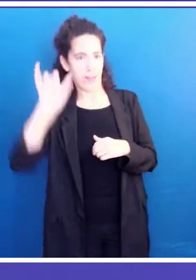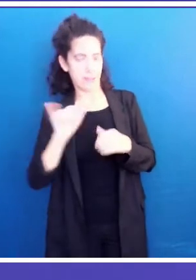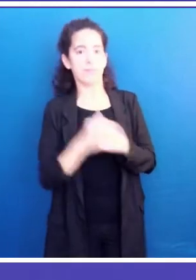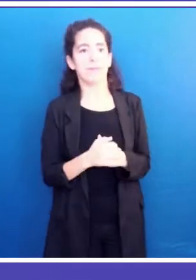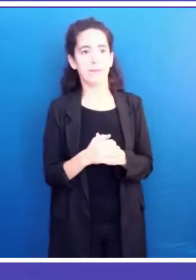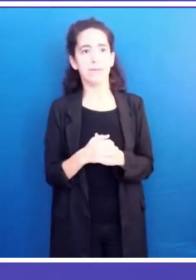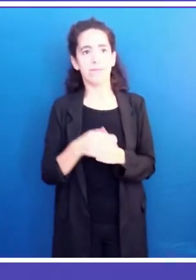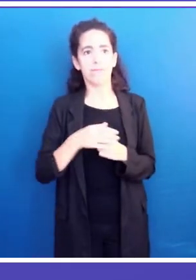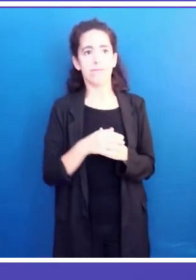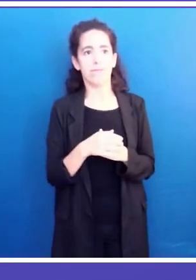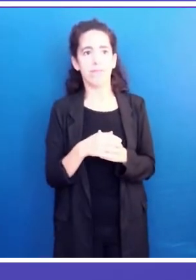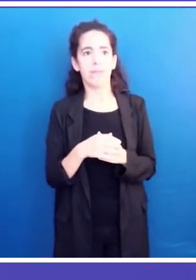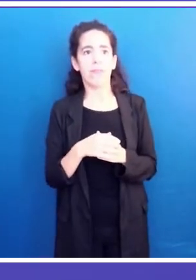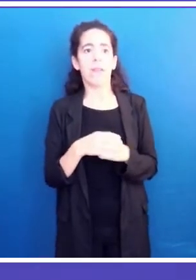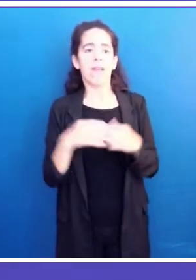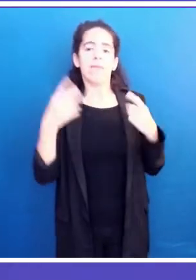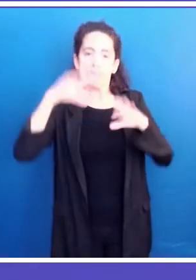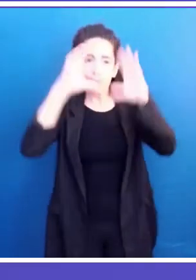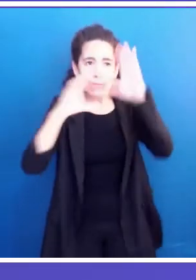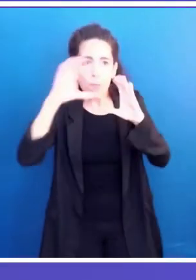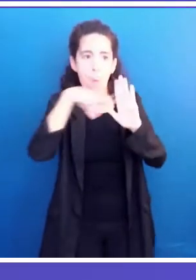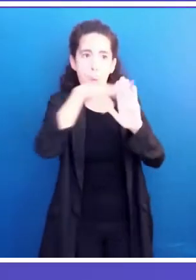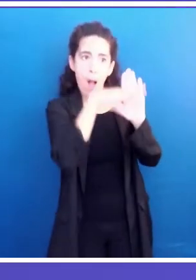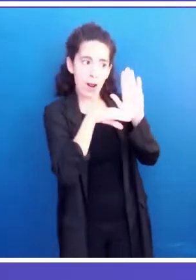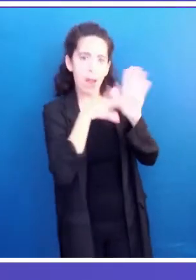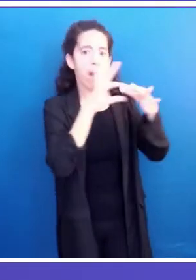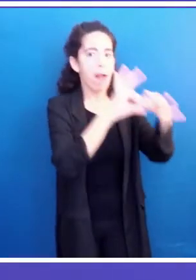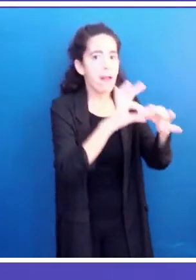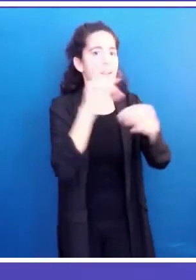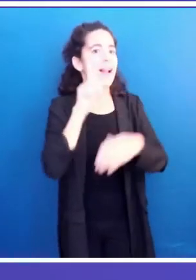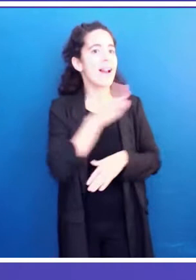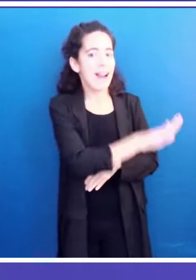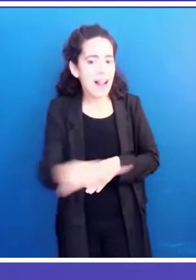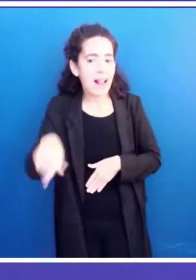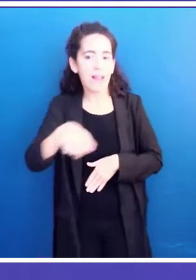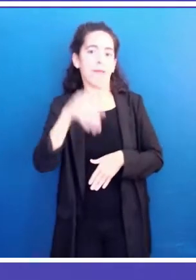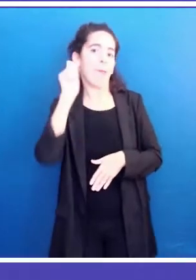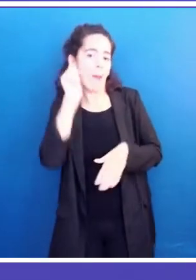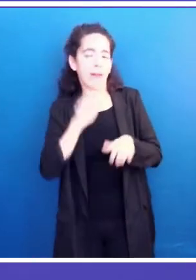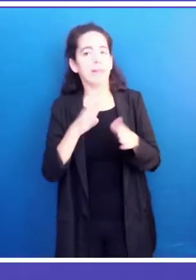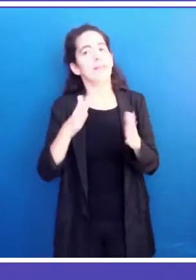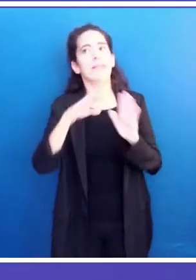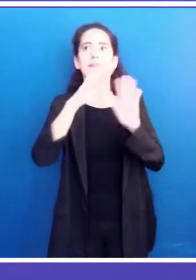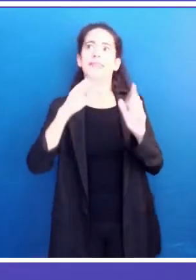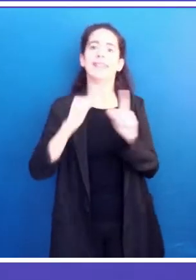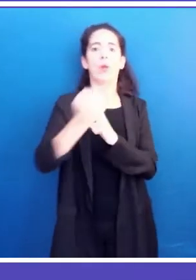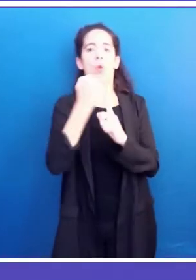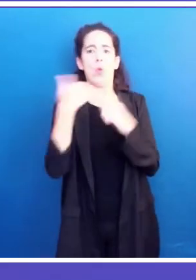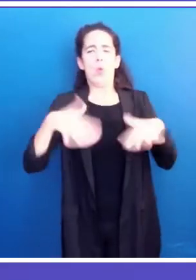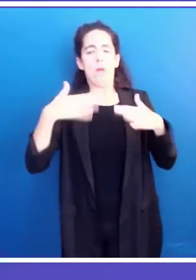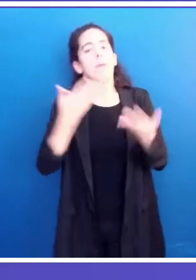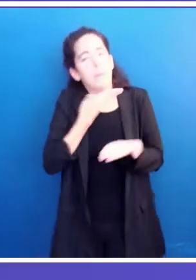من الاقتراحات من جانب المعهد لتحسين ظروف المرأة والأطفال. وقد أتيت على